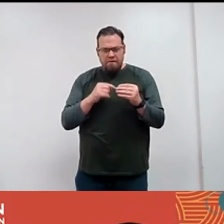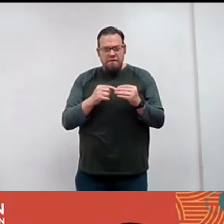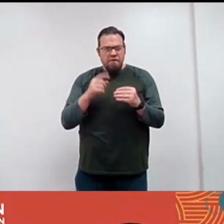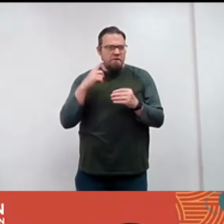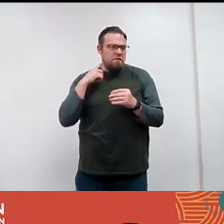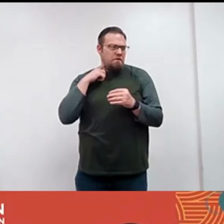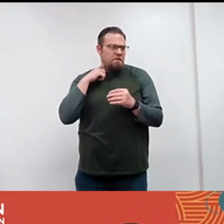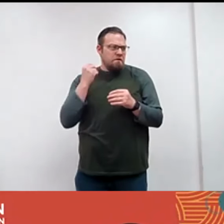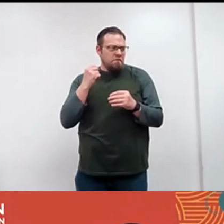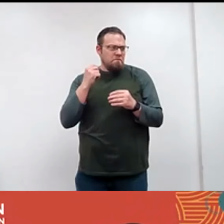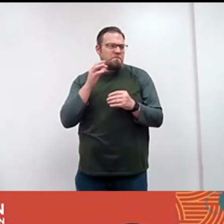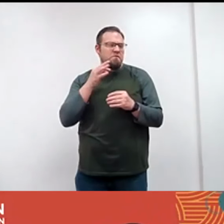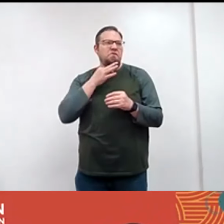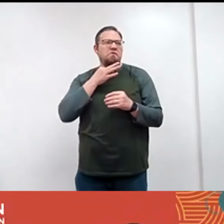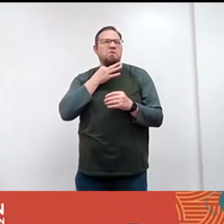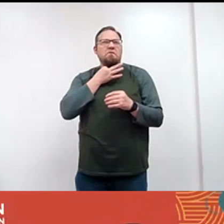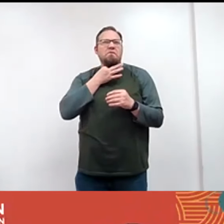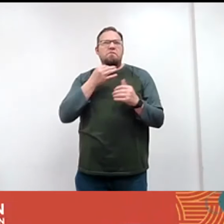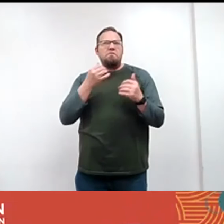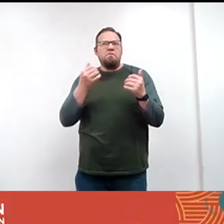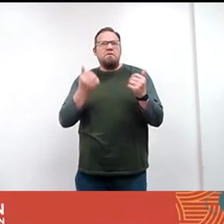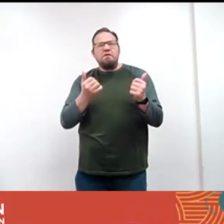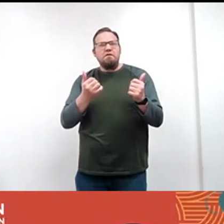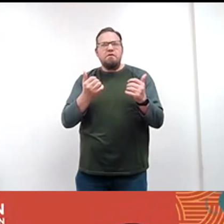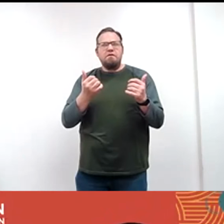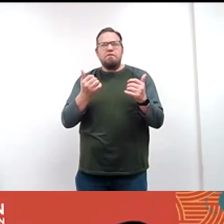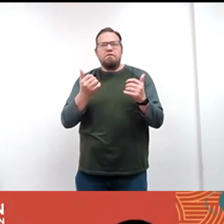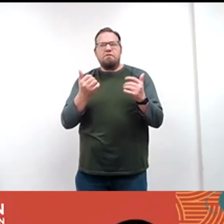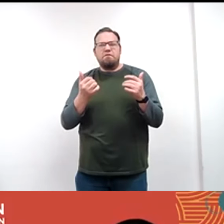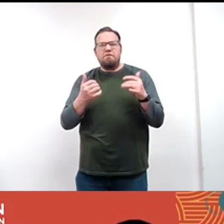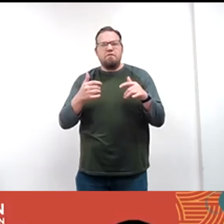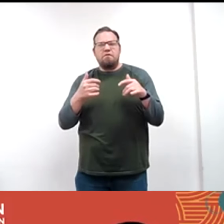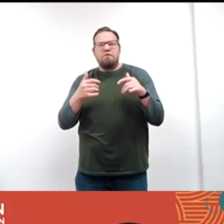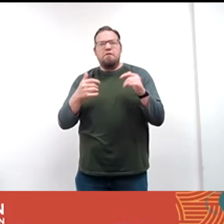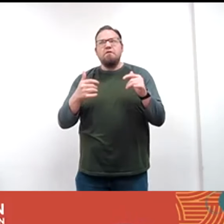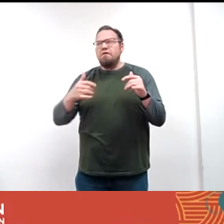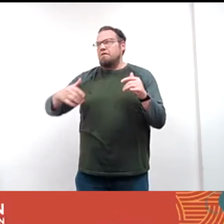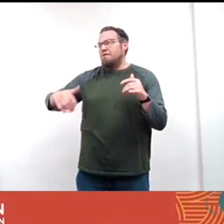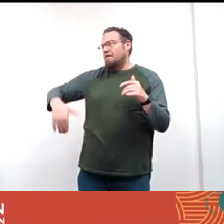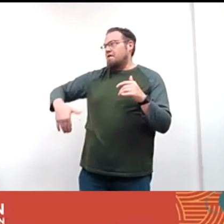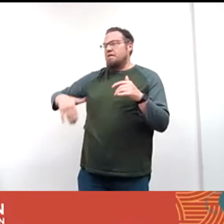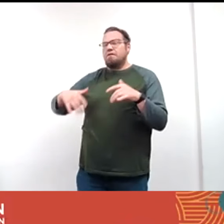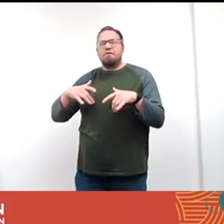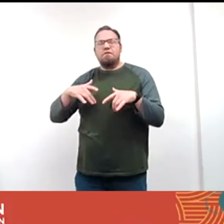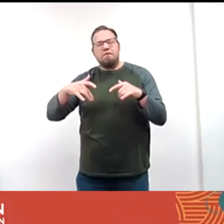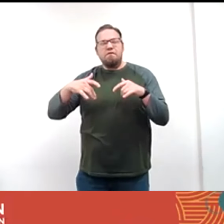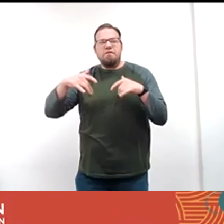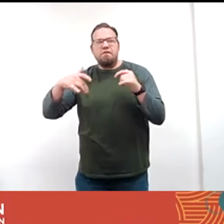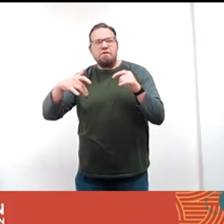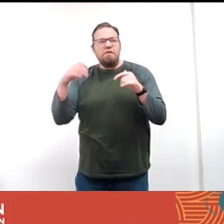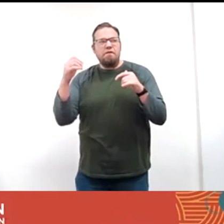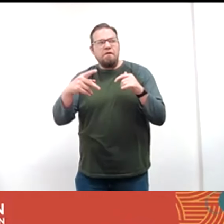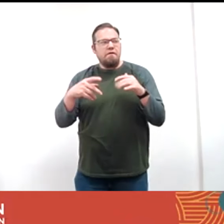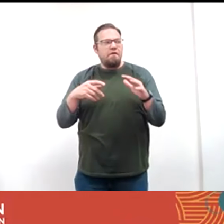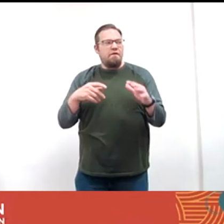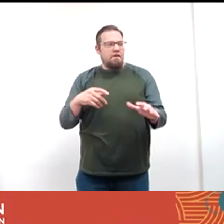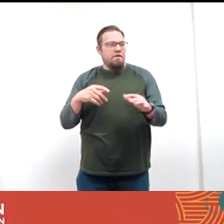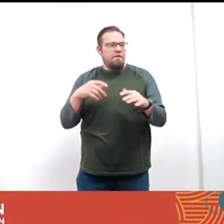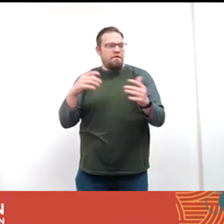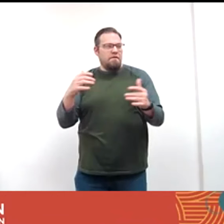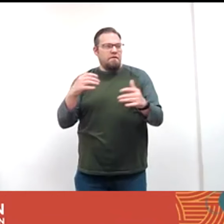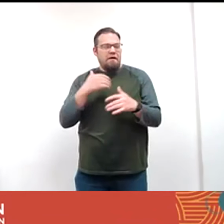I'm just curious where should start. أنا فضولة من أين يمكنني أن أبدأ. Okay. Well. نعم.